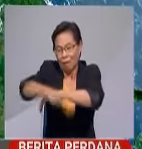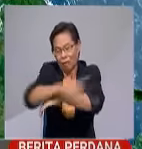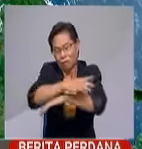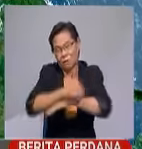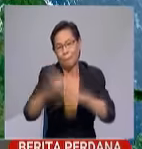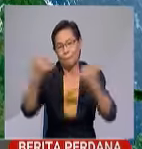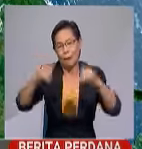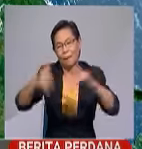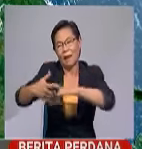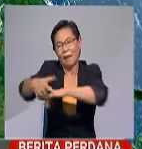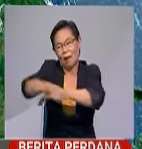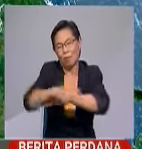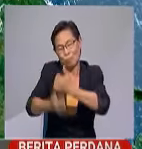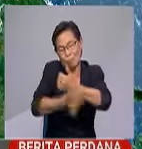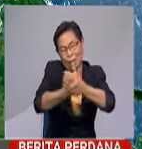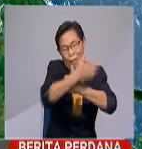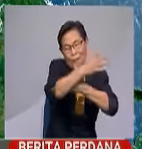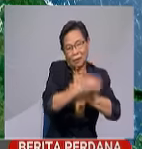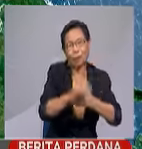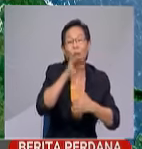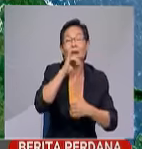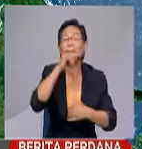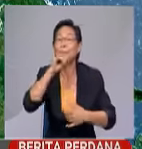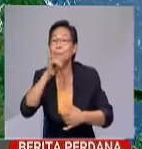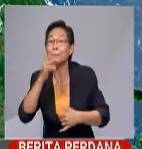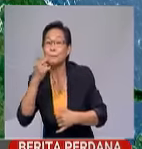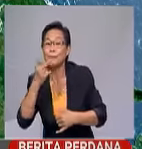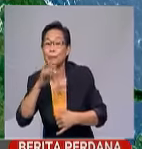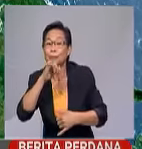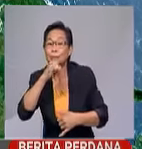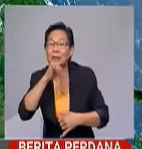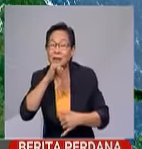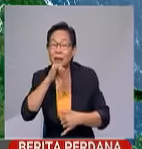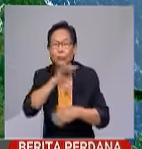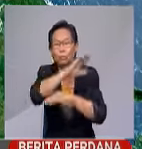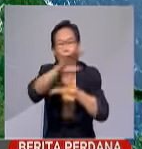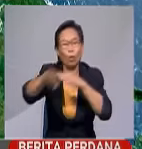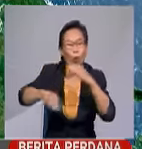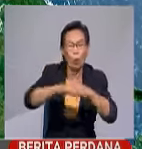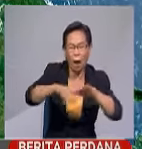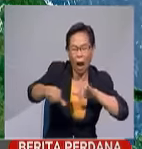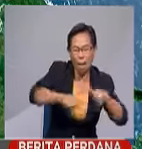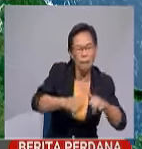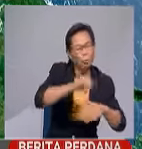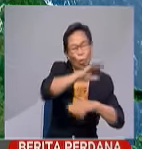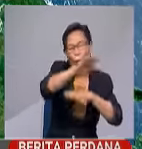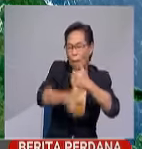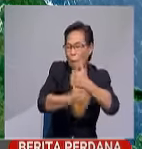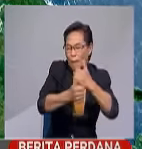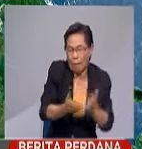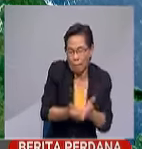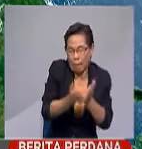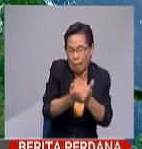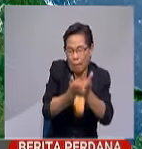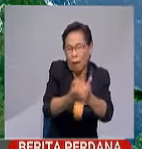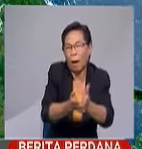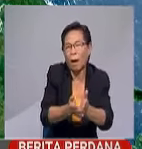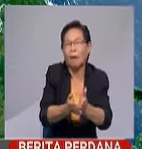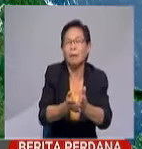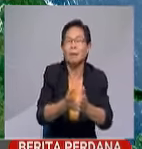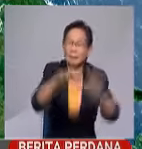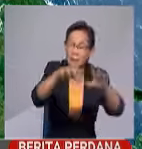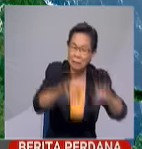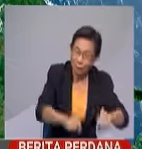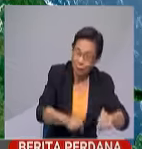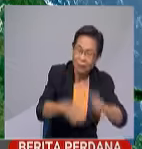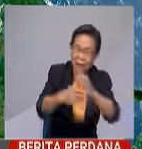juga rekreasi laut. Manakala warna jingga pula, ia berisiko ke atas semua aktiviti perkapalan dan pantai termasuklah menangkap